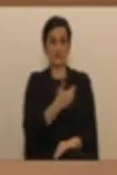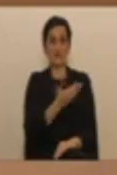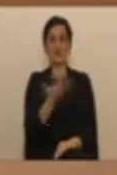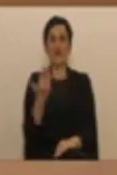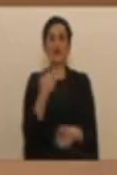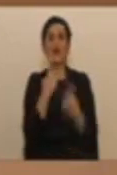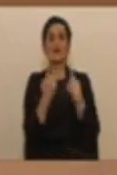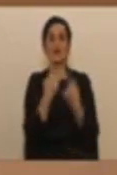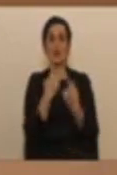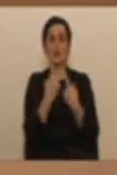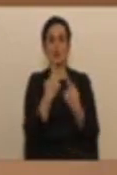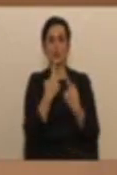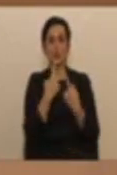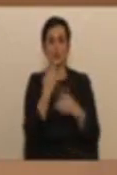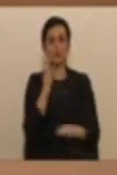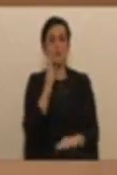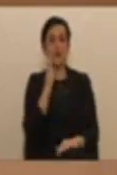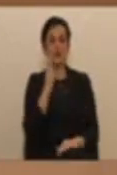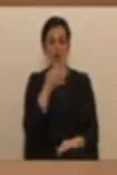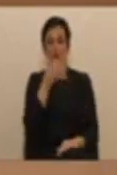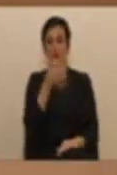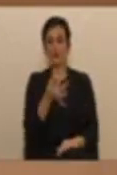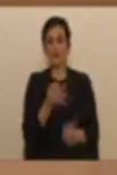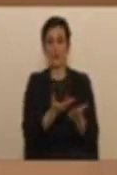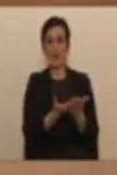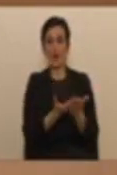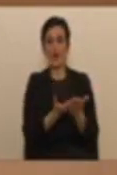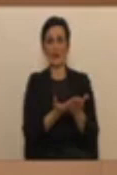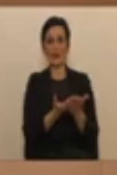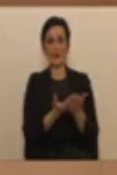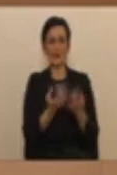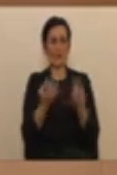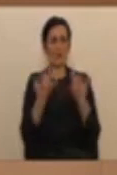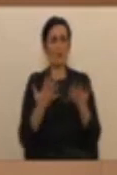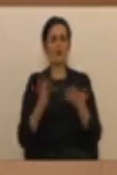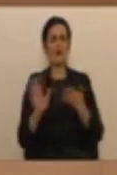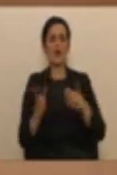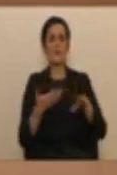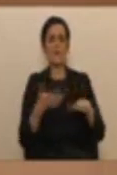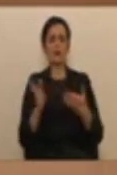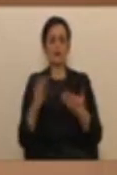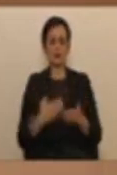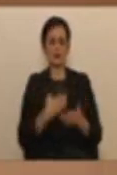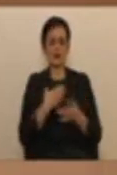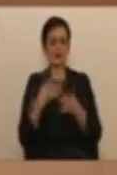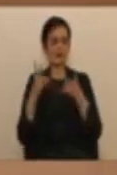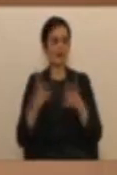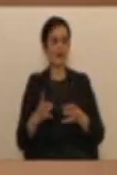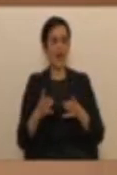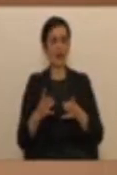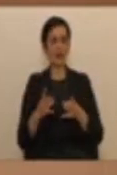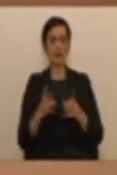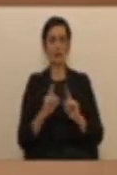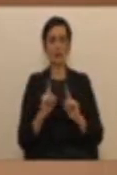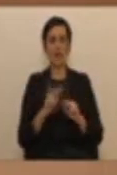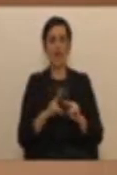გესაუბროთ, მართალი გითხრათ, მაგალითად არა უბრალოდ ბათუმის ტრაგედიაზე, არამედ იმაზე, რომ